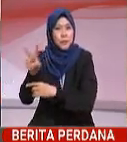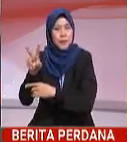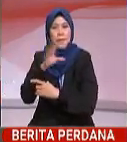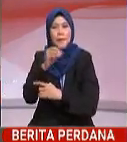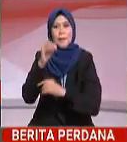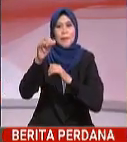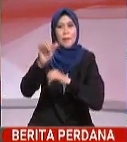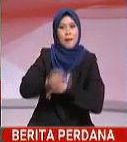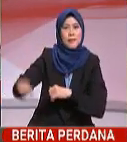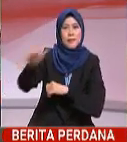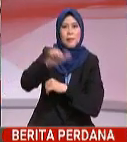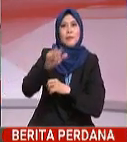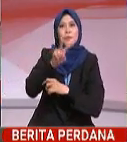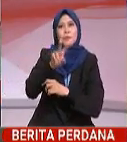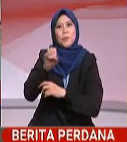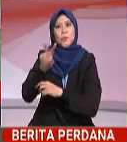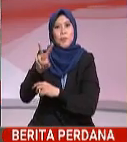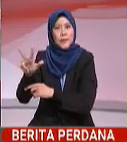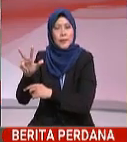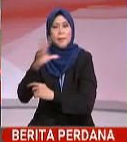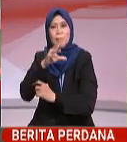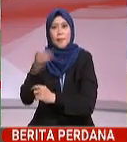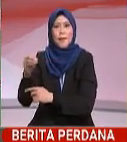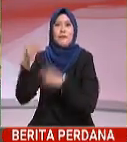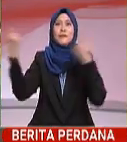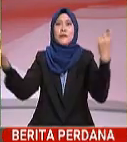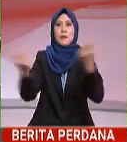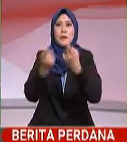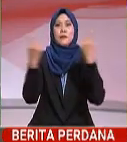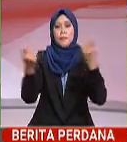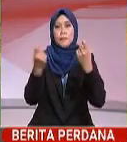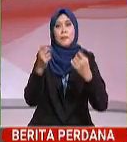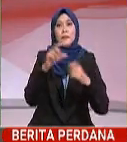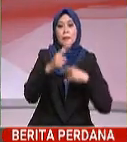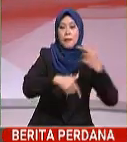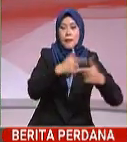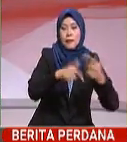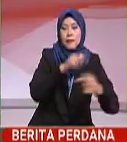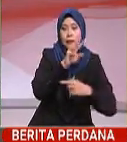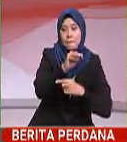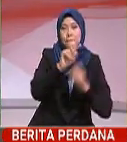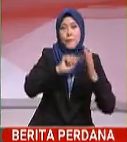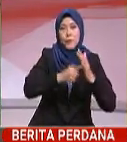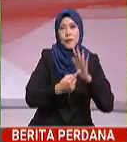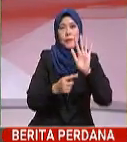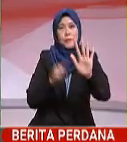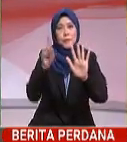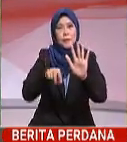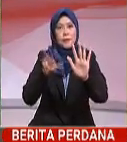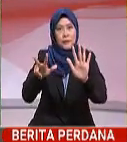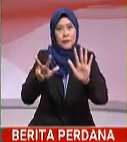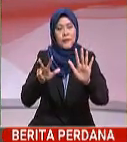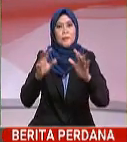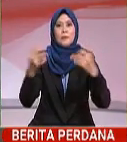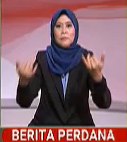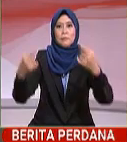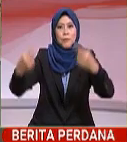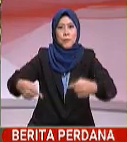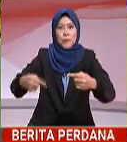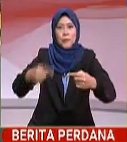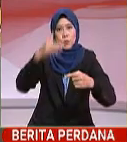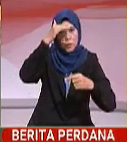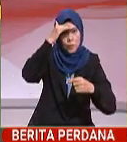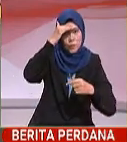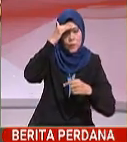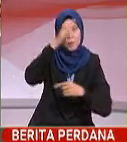2023 pada Jun depan yang akan diadakan secara karnival. Liga M pula akan bermula 5 Mac ini membabitkan pertembungan antara